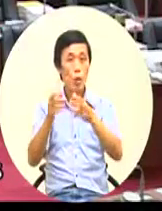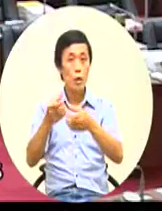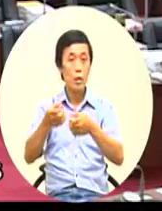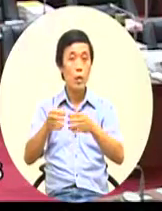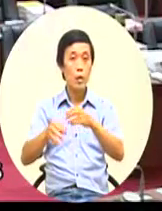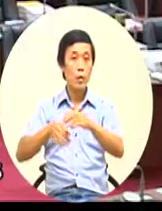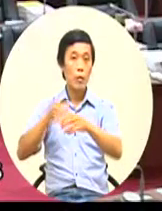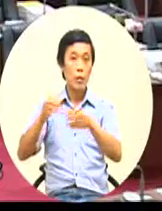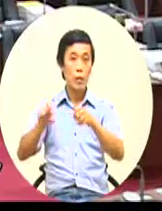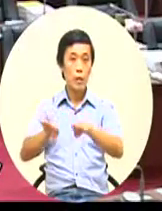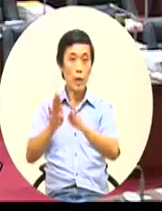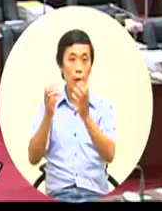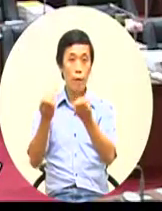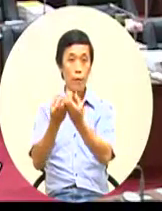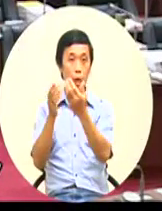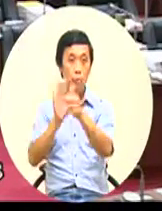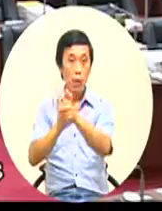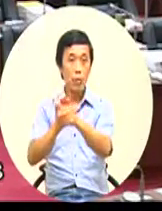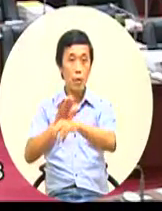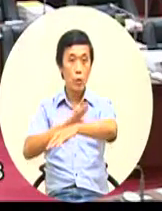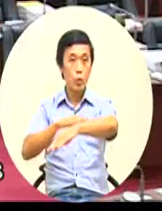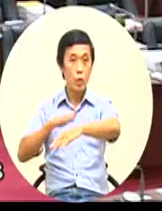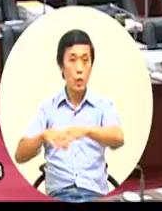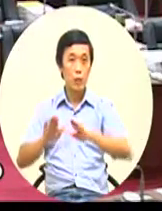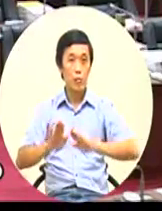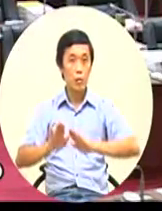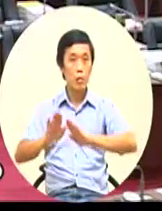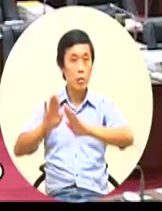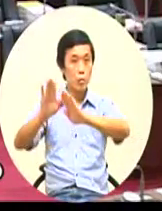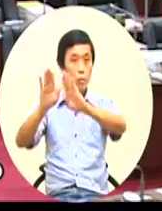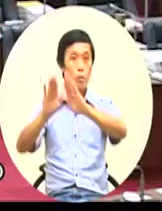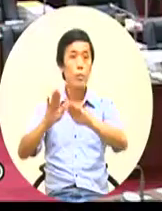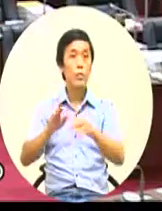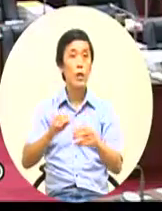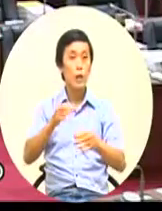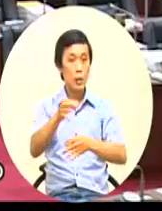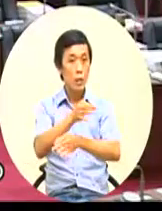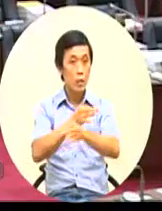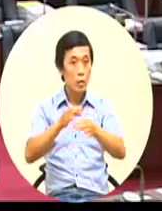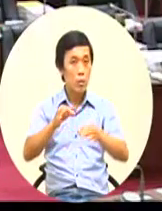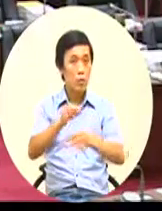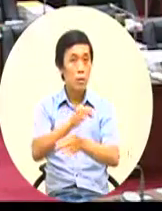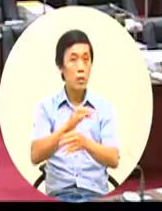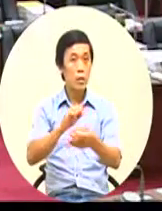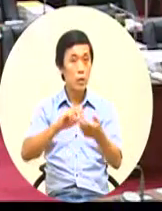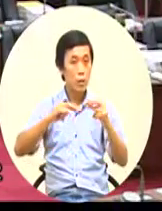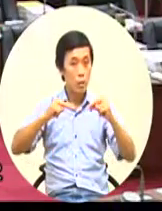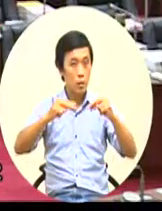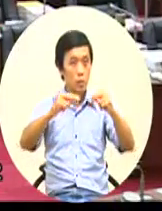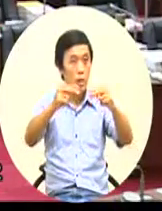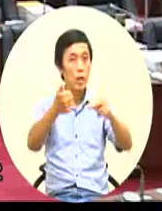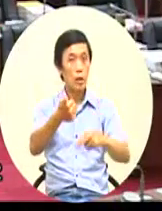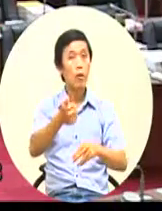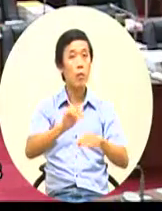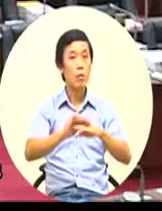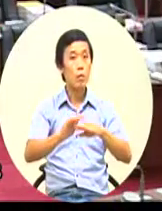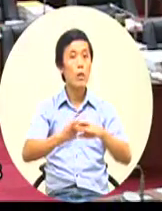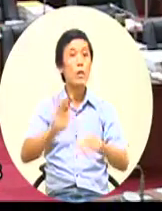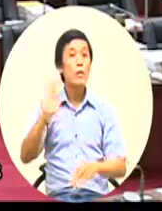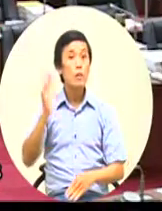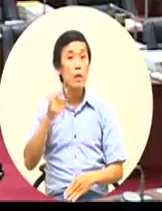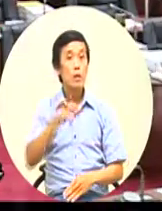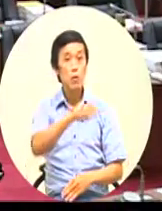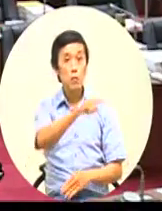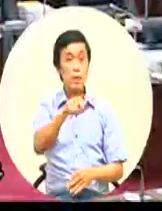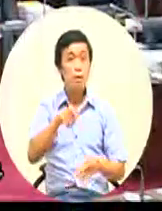荣，让左营这边可以繁荣，我们才整个经济的状况才会好。但是你们也要